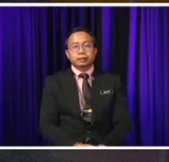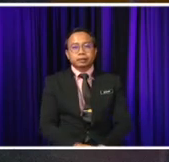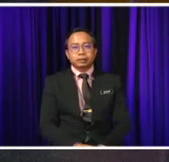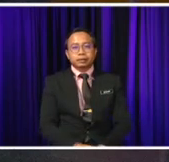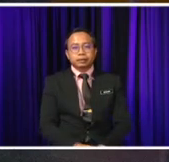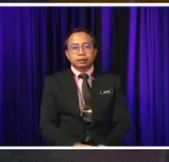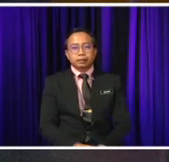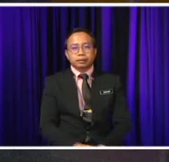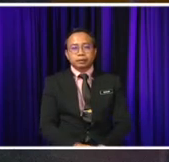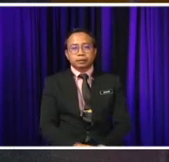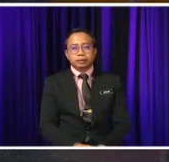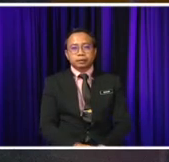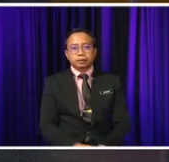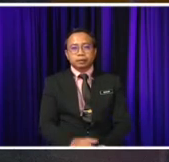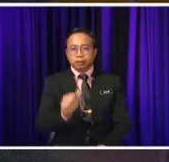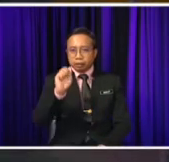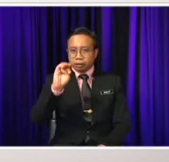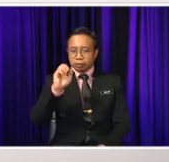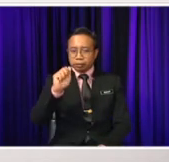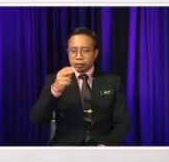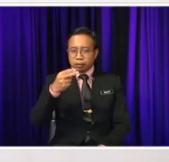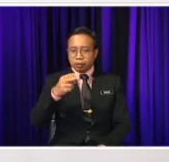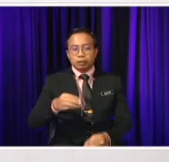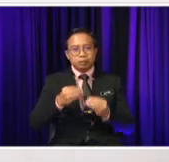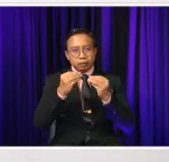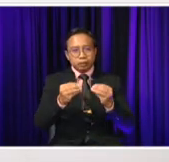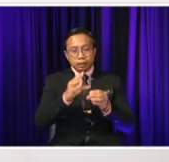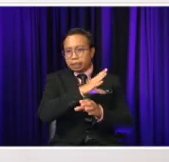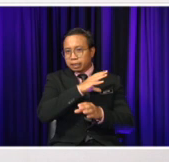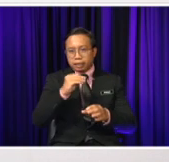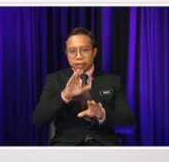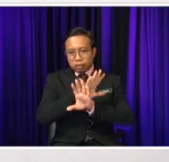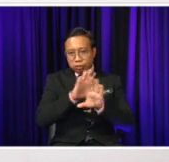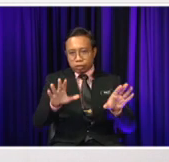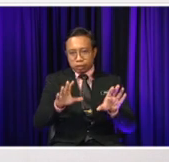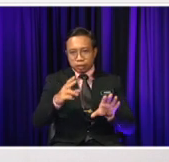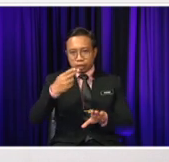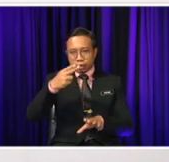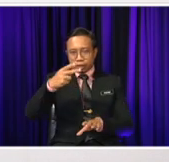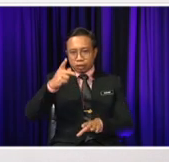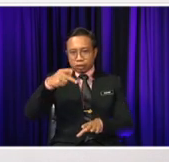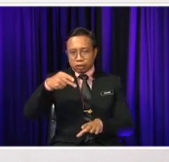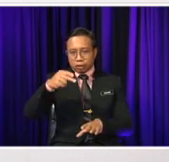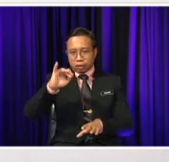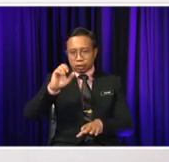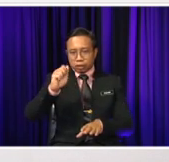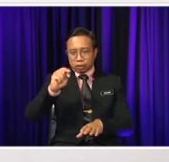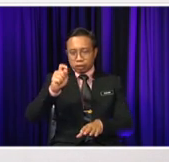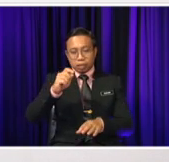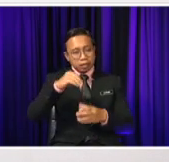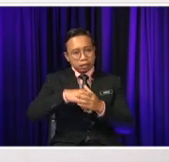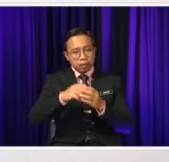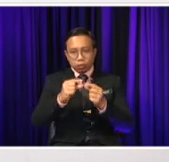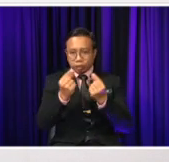sih amanah amanah yang diberikan dan jangan jangan khianat Ya Allah pesan itu dalam surah al-anfal